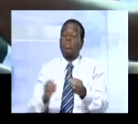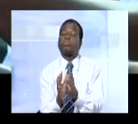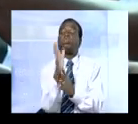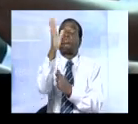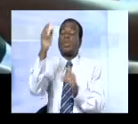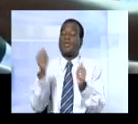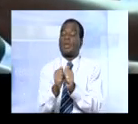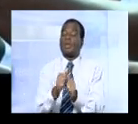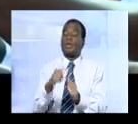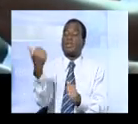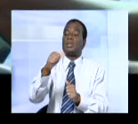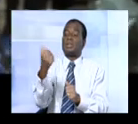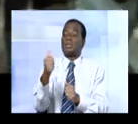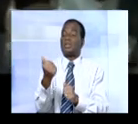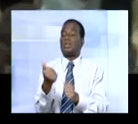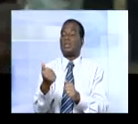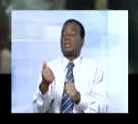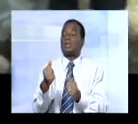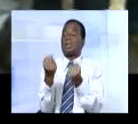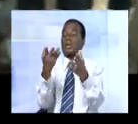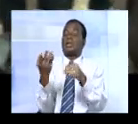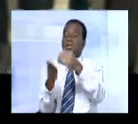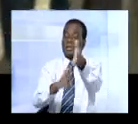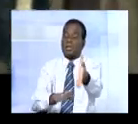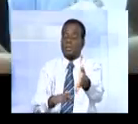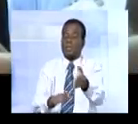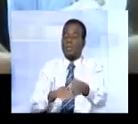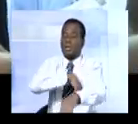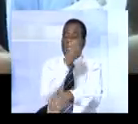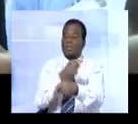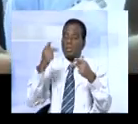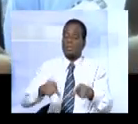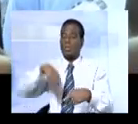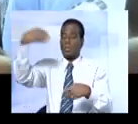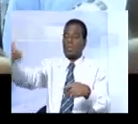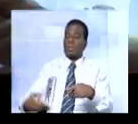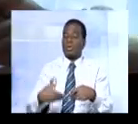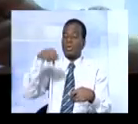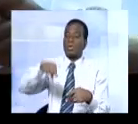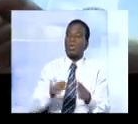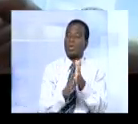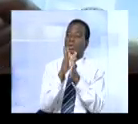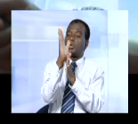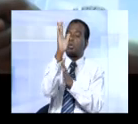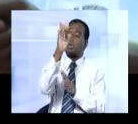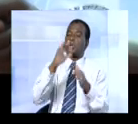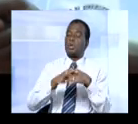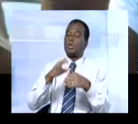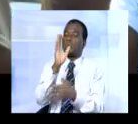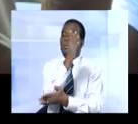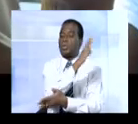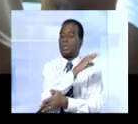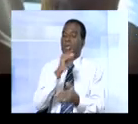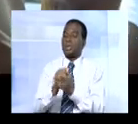environ 10 cas de décès. Les autorités présentes à cette cérémonie ont indiqué que les feux de brousse ne sont pas une fatalité, mais